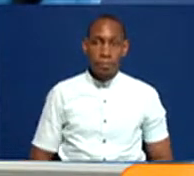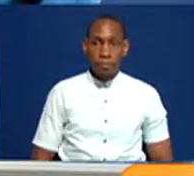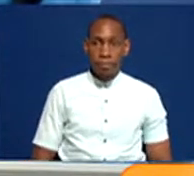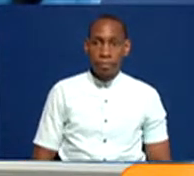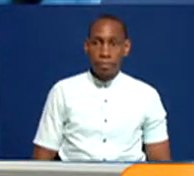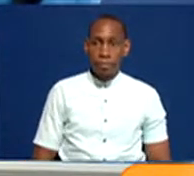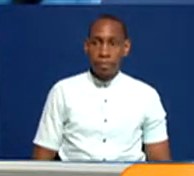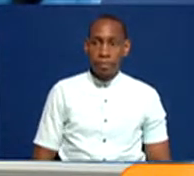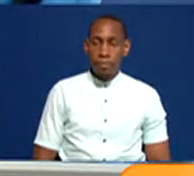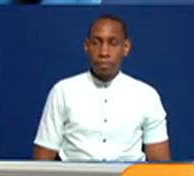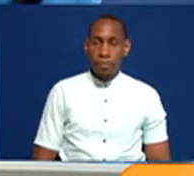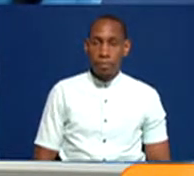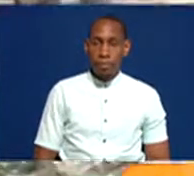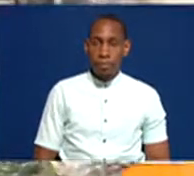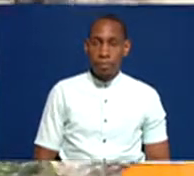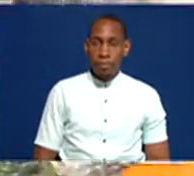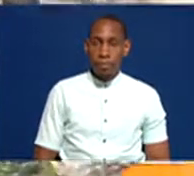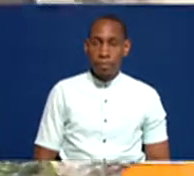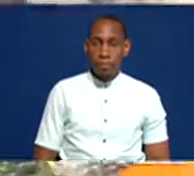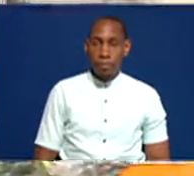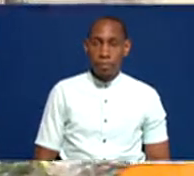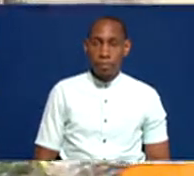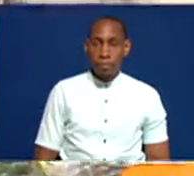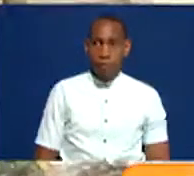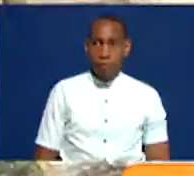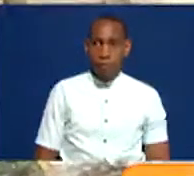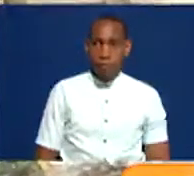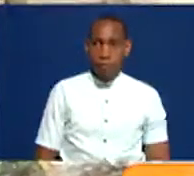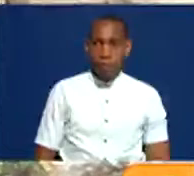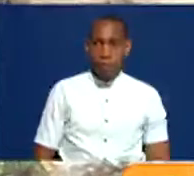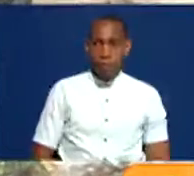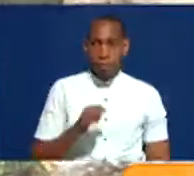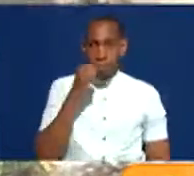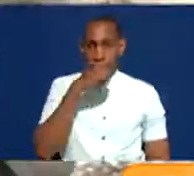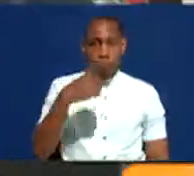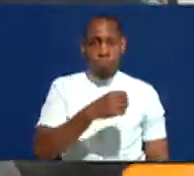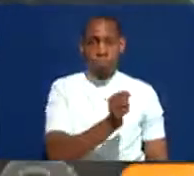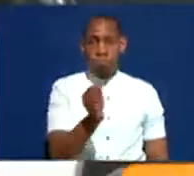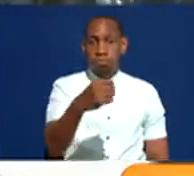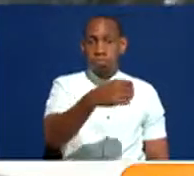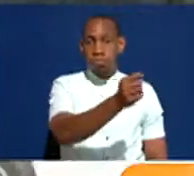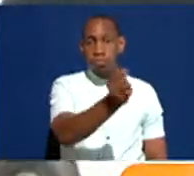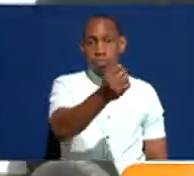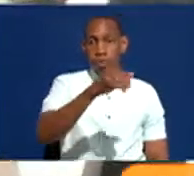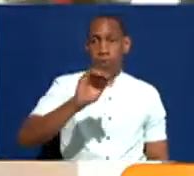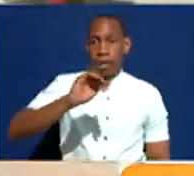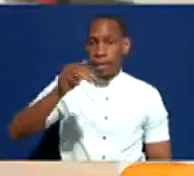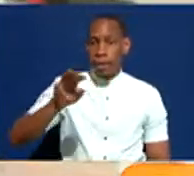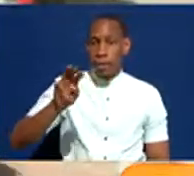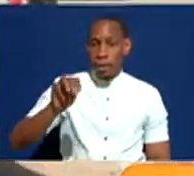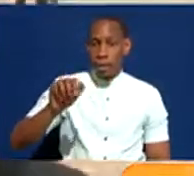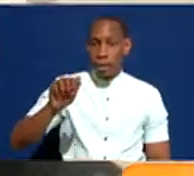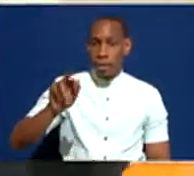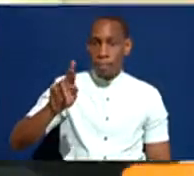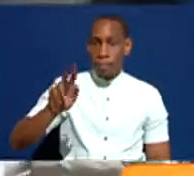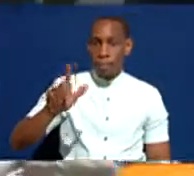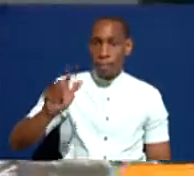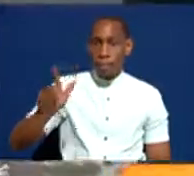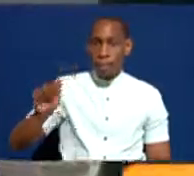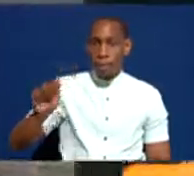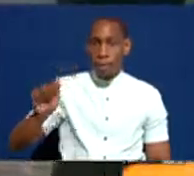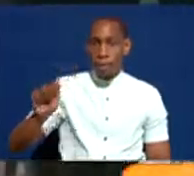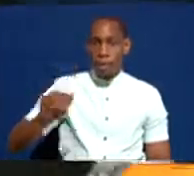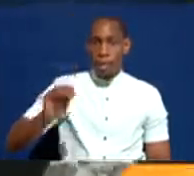uketo wa taarifa hiyo. Hawa ni makumi ya watoto wa kurandaranda mitaani katika mji wa Maralal, kaunti ya Samburu.